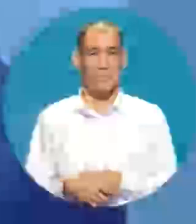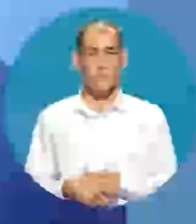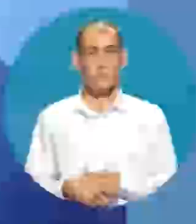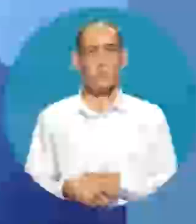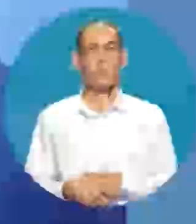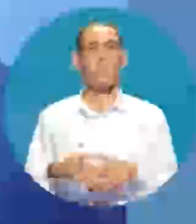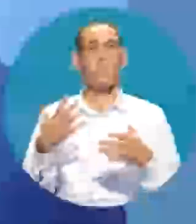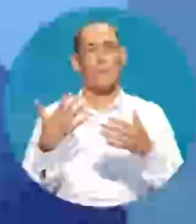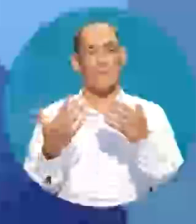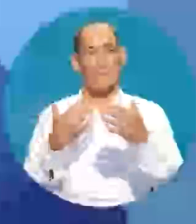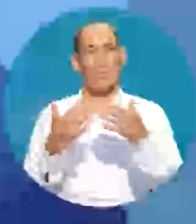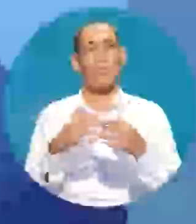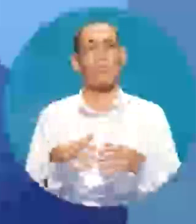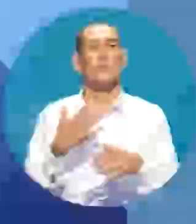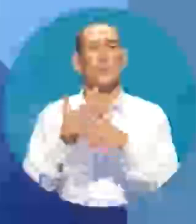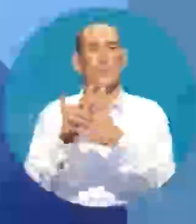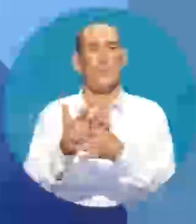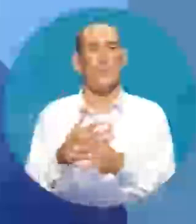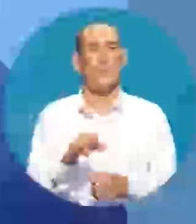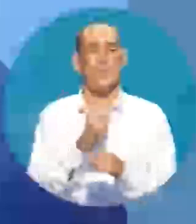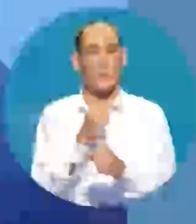Kol jardeminde isteyimiz.